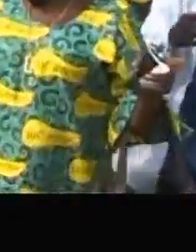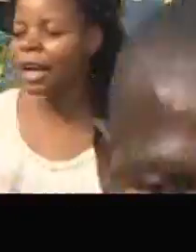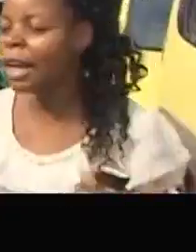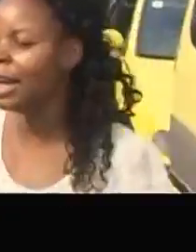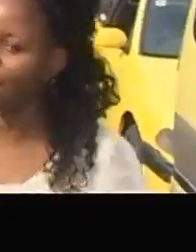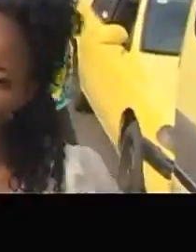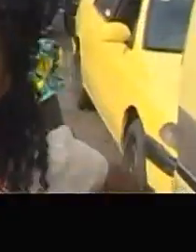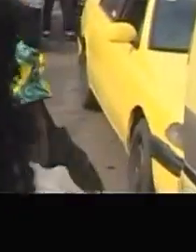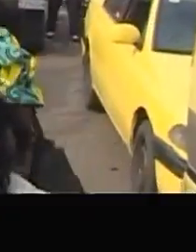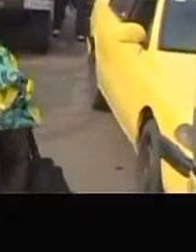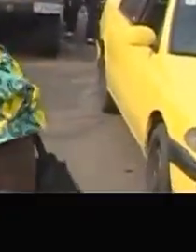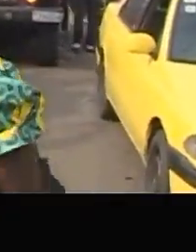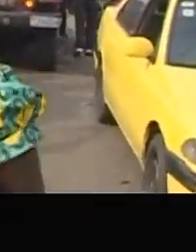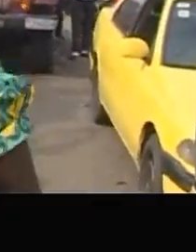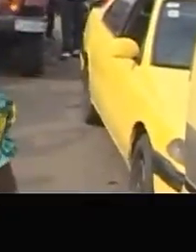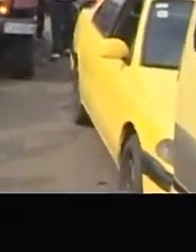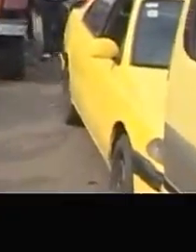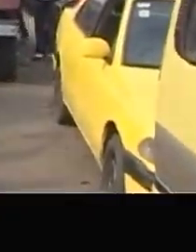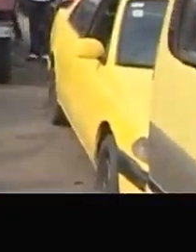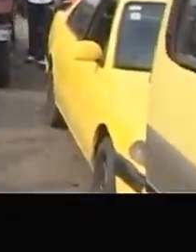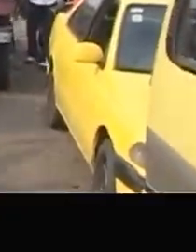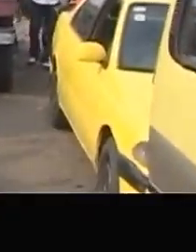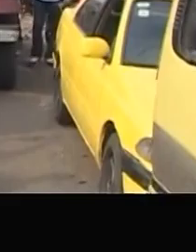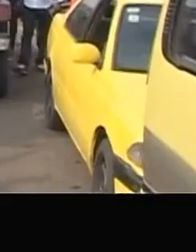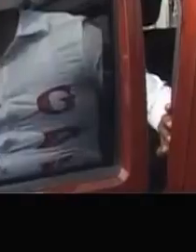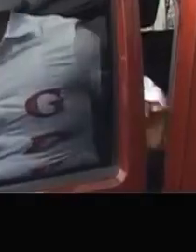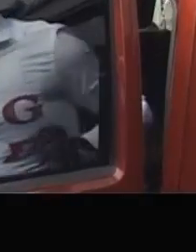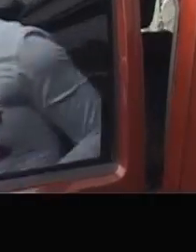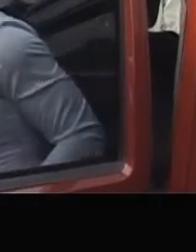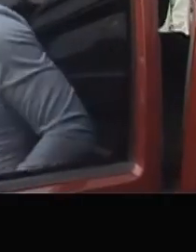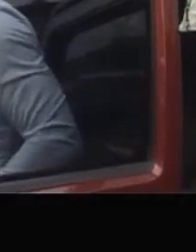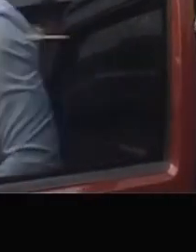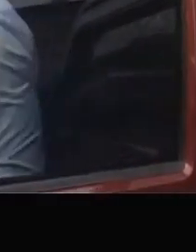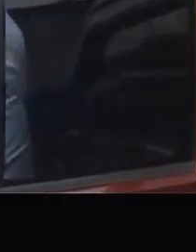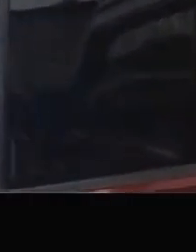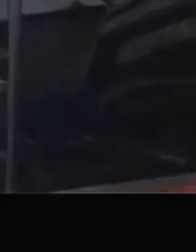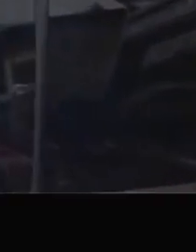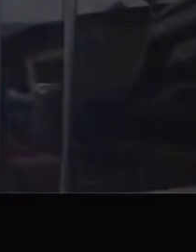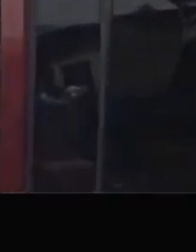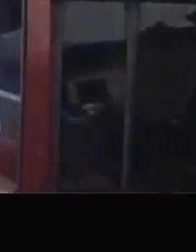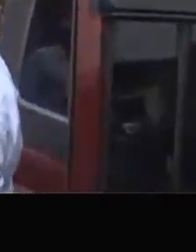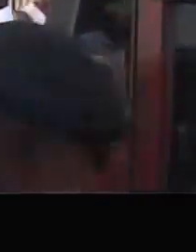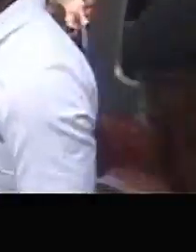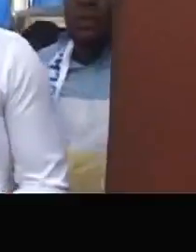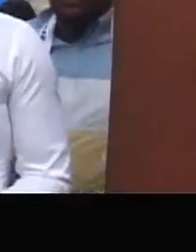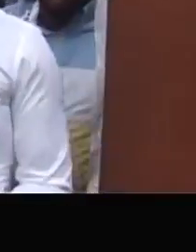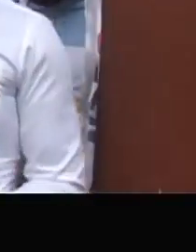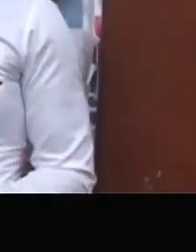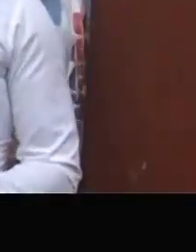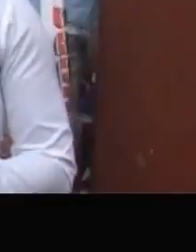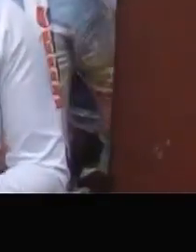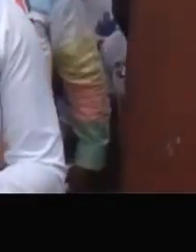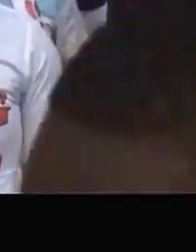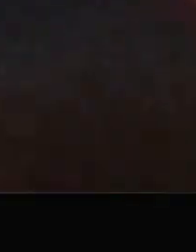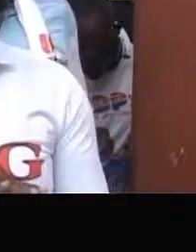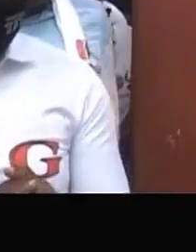Mpassa 1 dans la périphérie est de Kinshasa, d'être sensibilisés par l'ASBEL GDK, Génération Dédé Kodoro, sur les